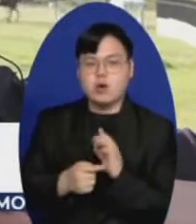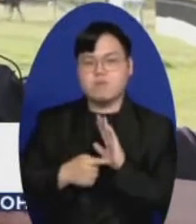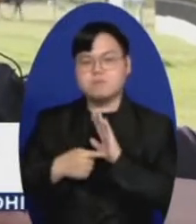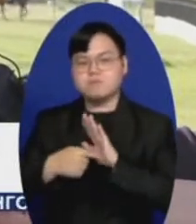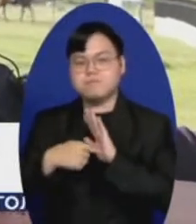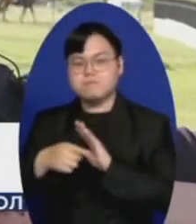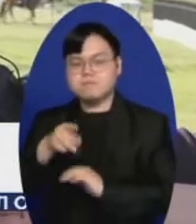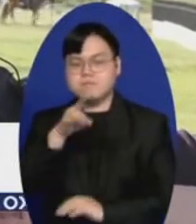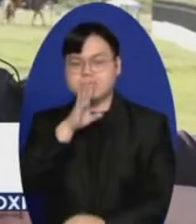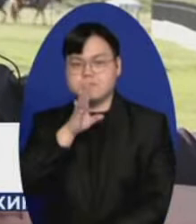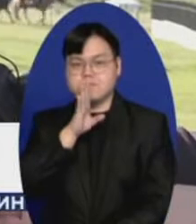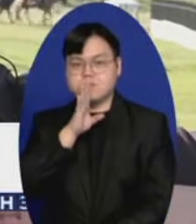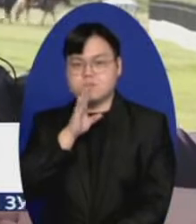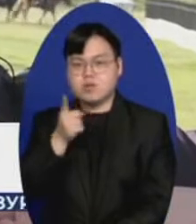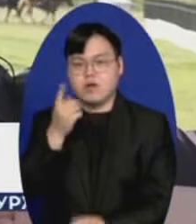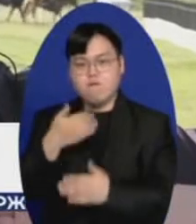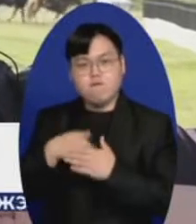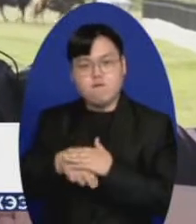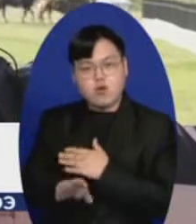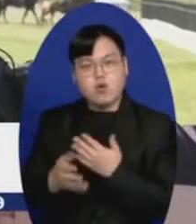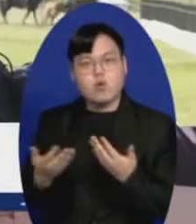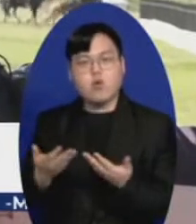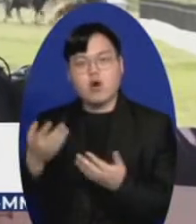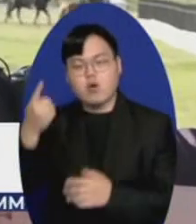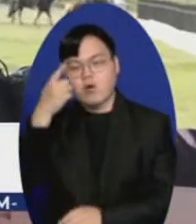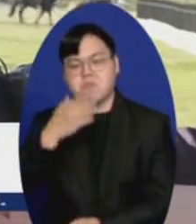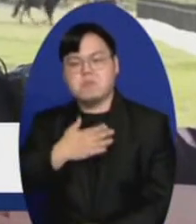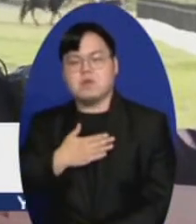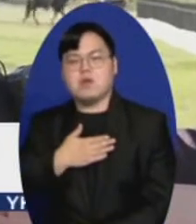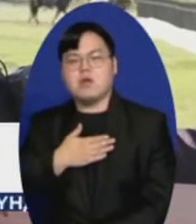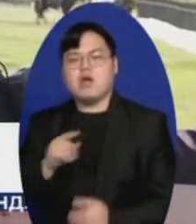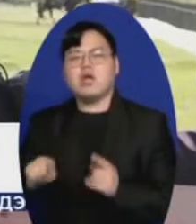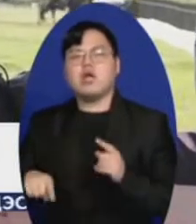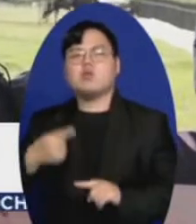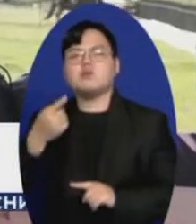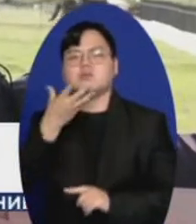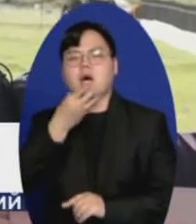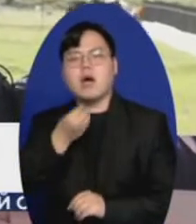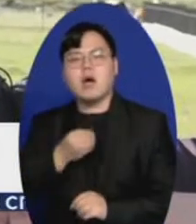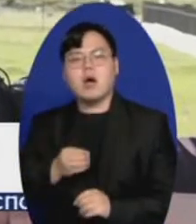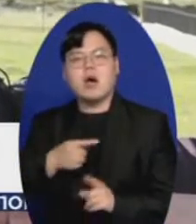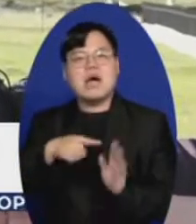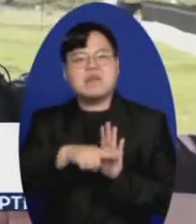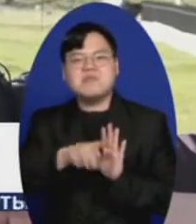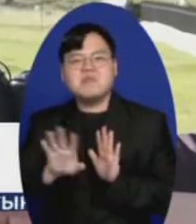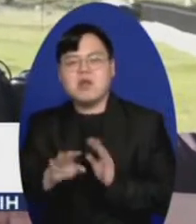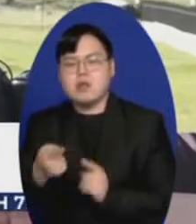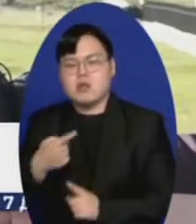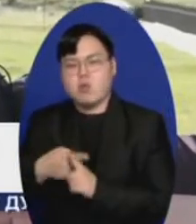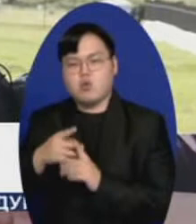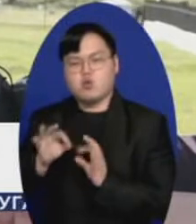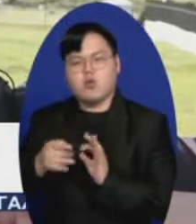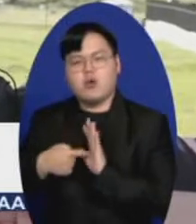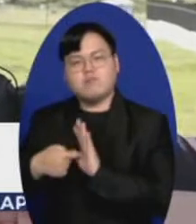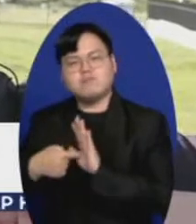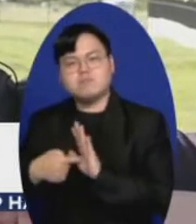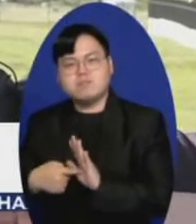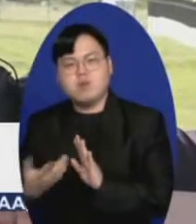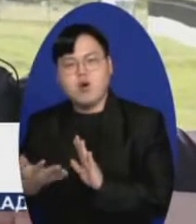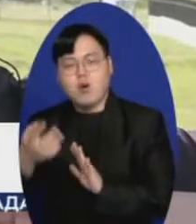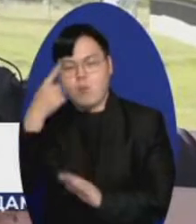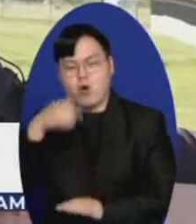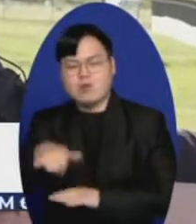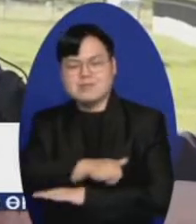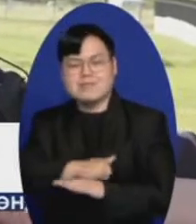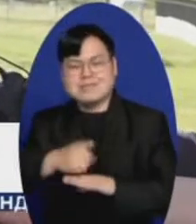нэг контент за тэр дундаа одоо Монгол улсыг одоо илүү тийм эргээр сурталчилсан хувь хүмүүс аж ахуй нэгж байгууллагуудыг Монгол Цэнгэсийн